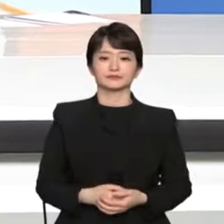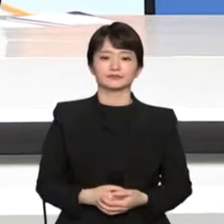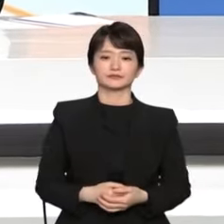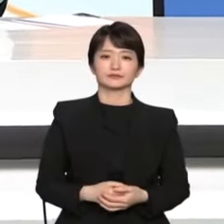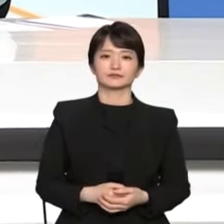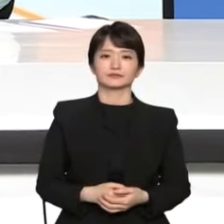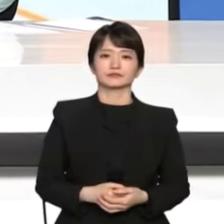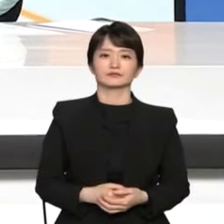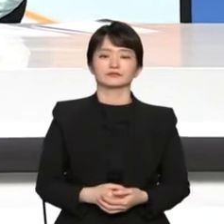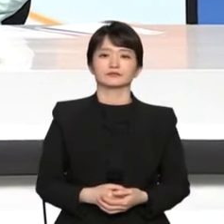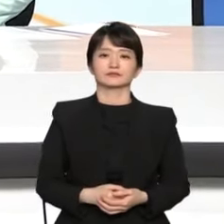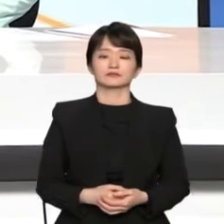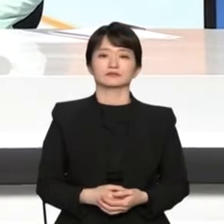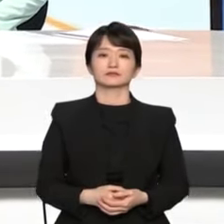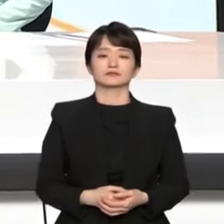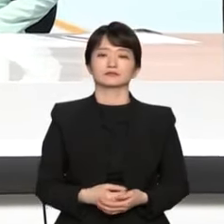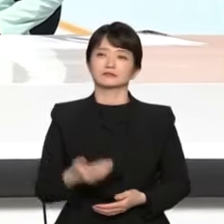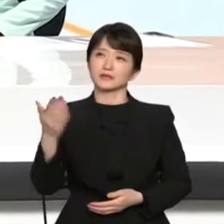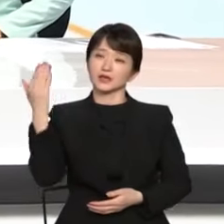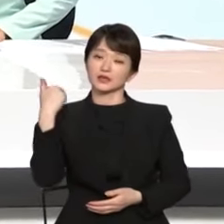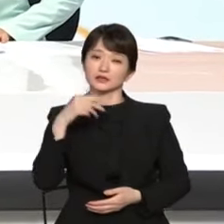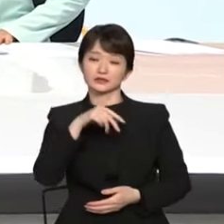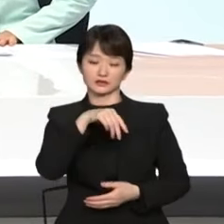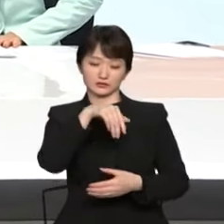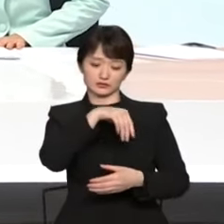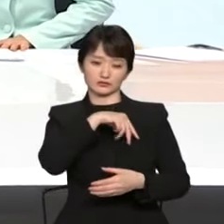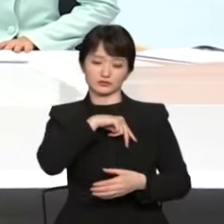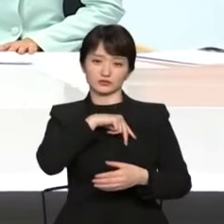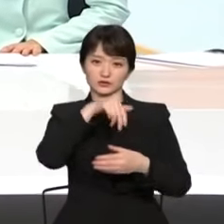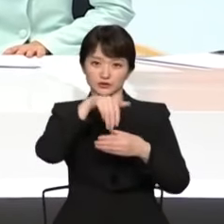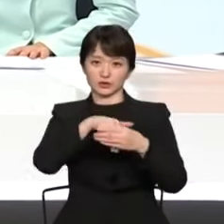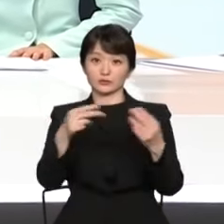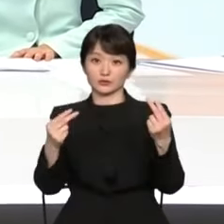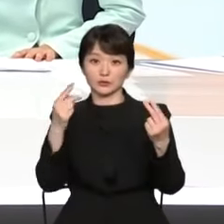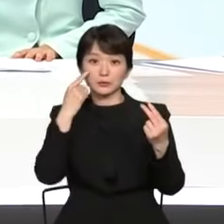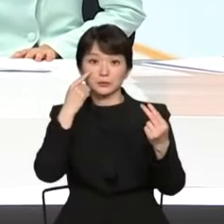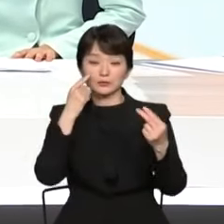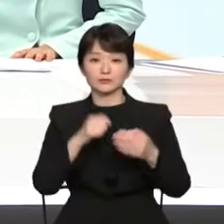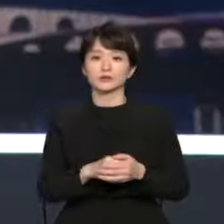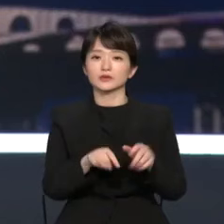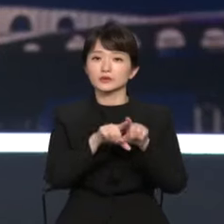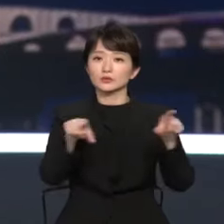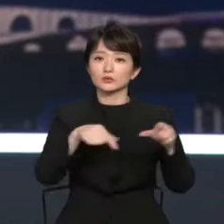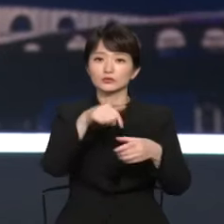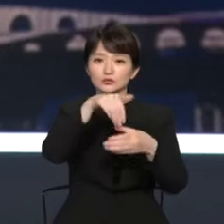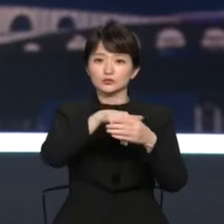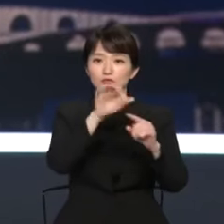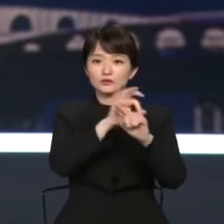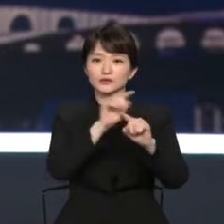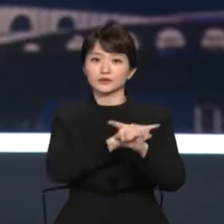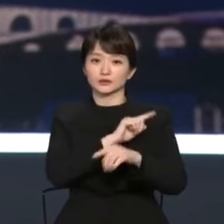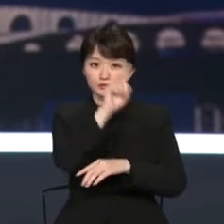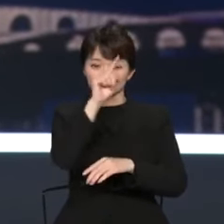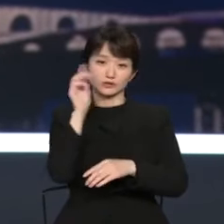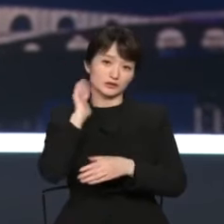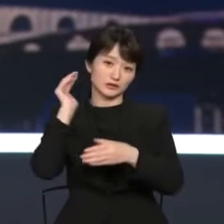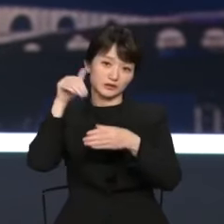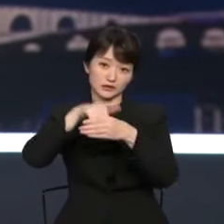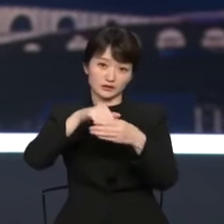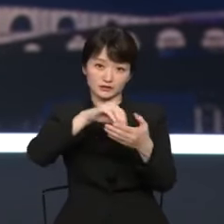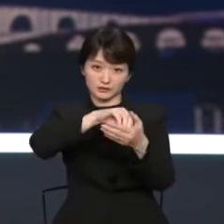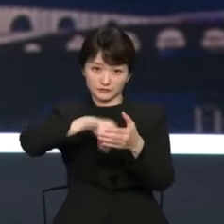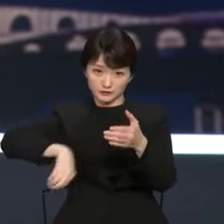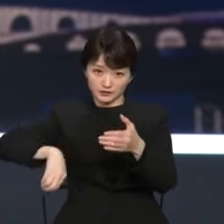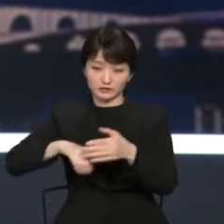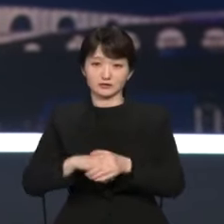기자, 일단 역대 선거들하고 좀 비교부터 해볼까요? 네, 일단 통상 투표율이 가장 높은 대선을 제외하면 최근